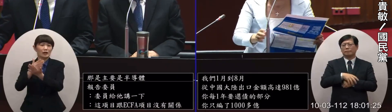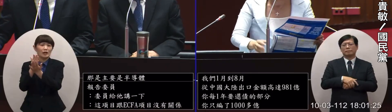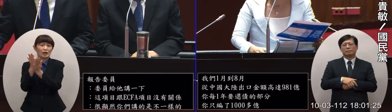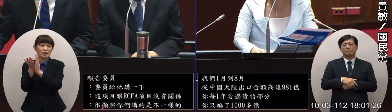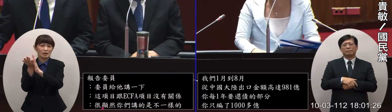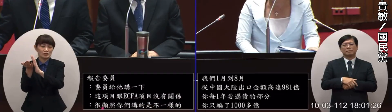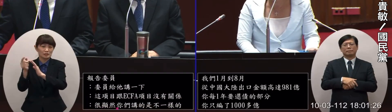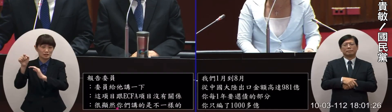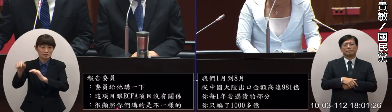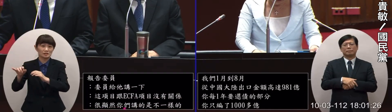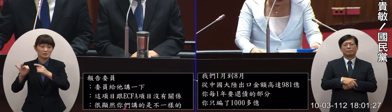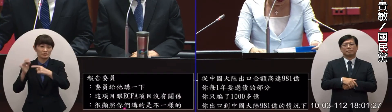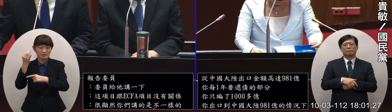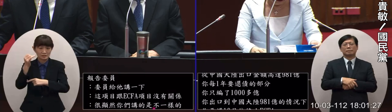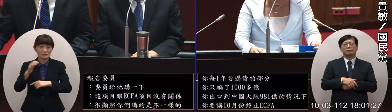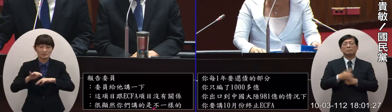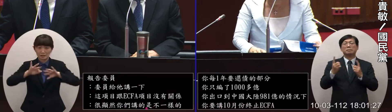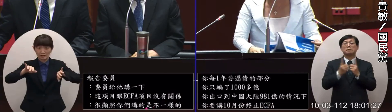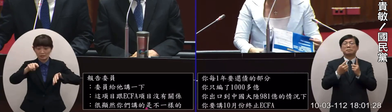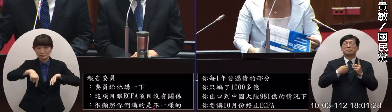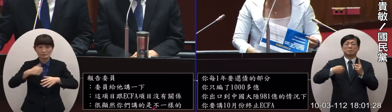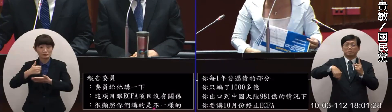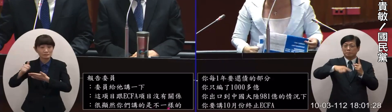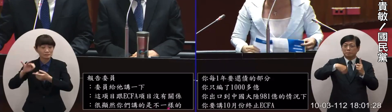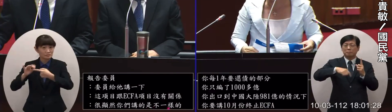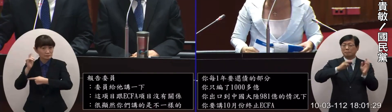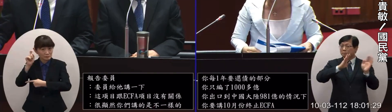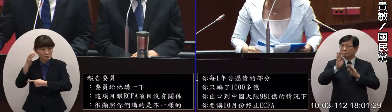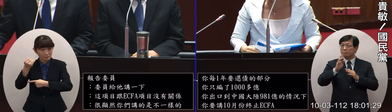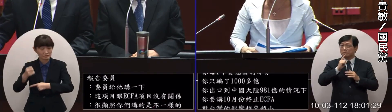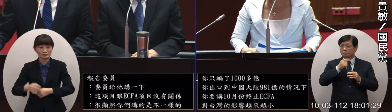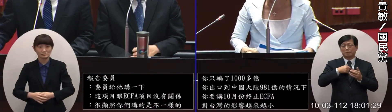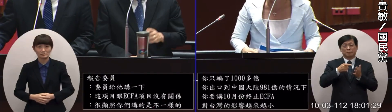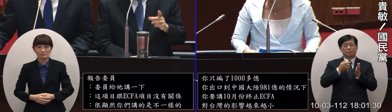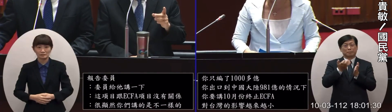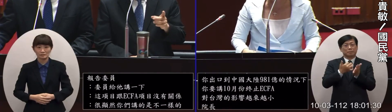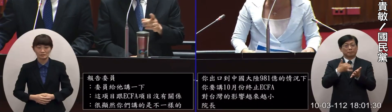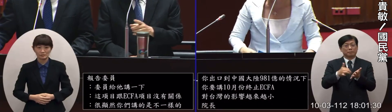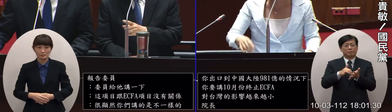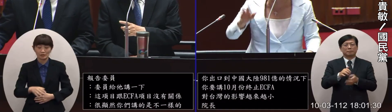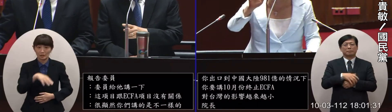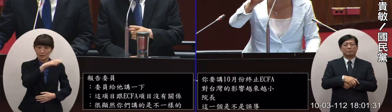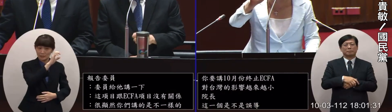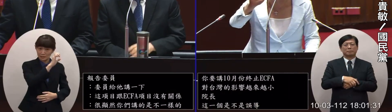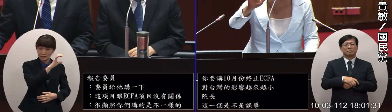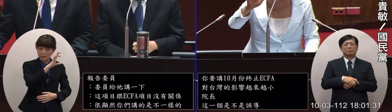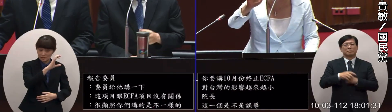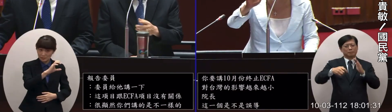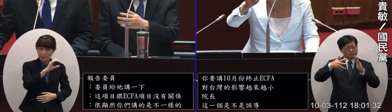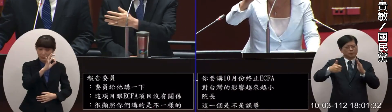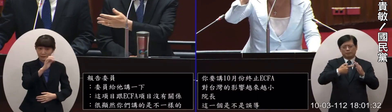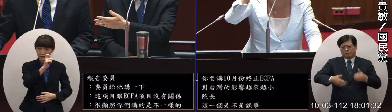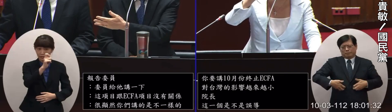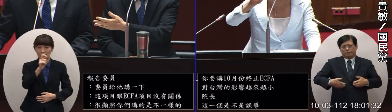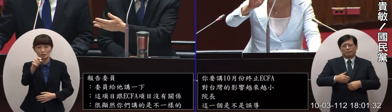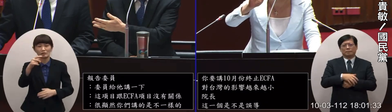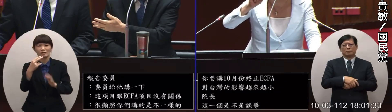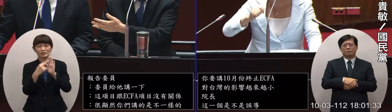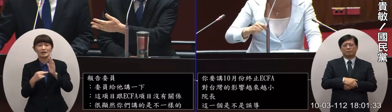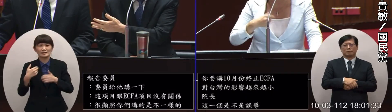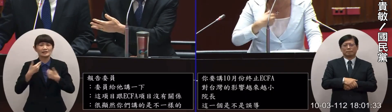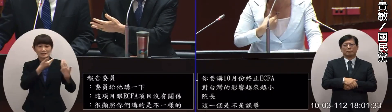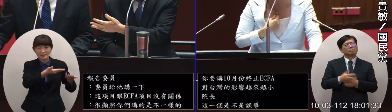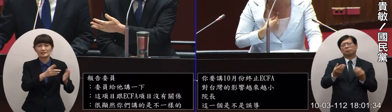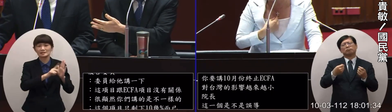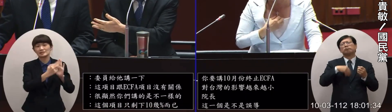啊， 对于我们的情况，我们的编预算呢、啊，院长，我是很恳切的哈。 委员，你要给 他讲一下。